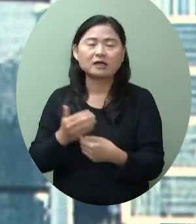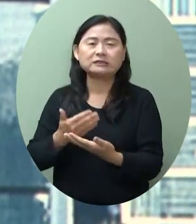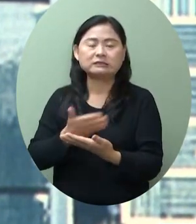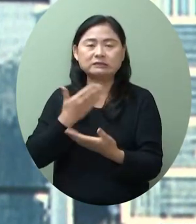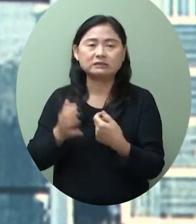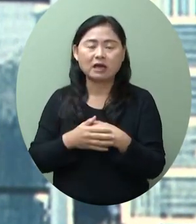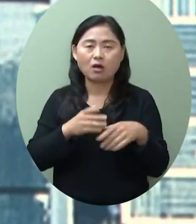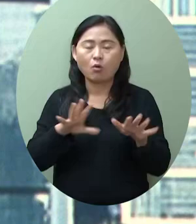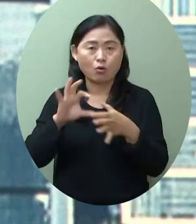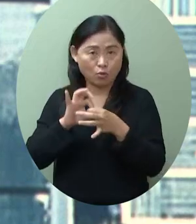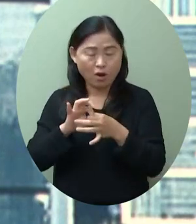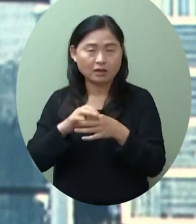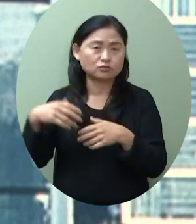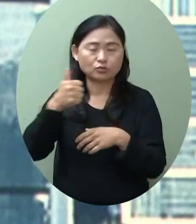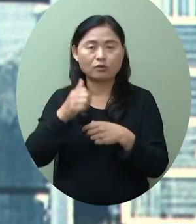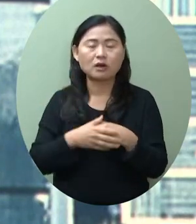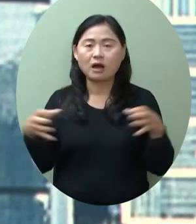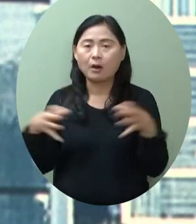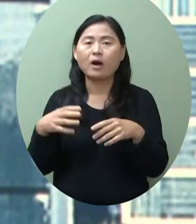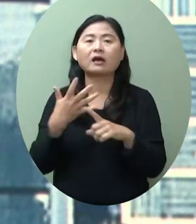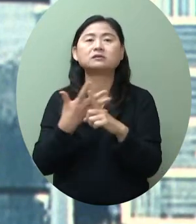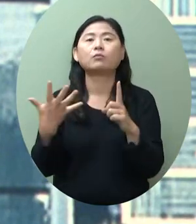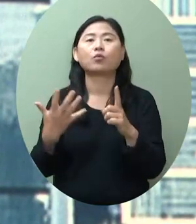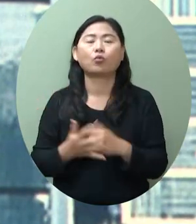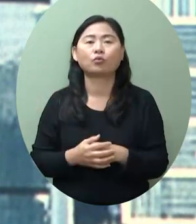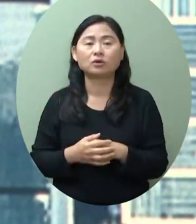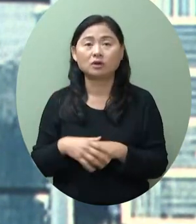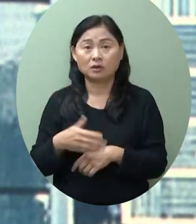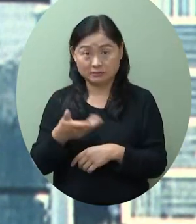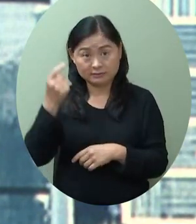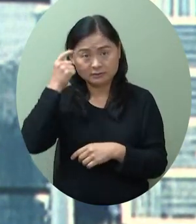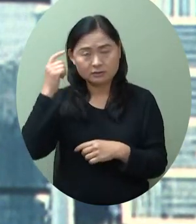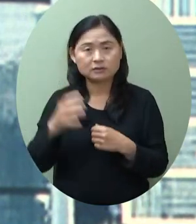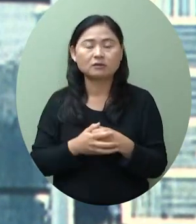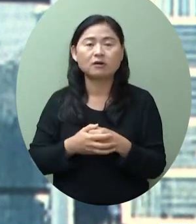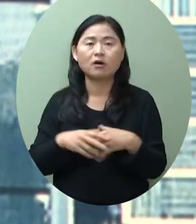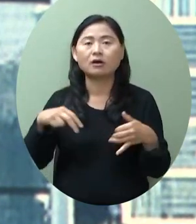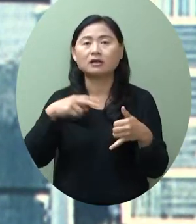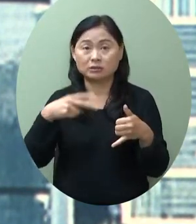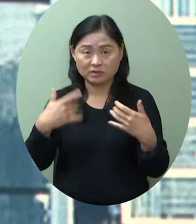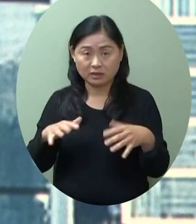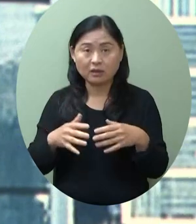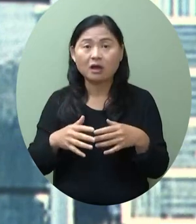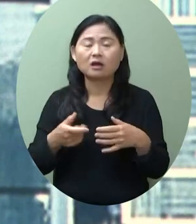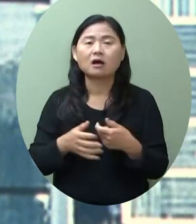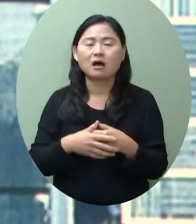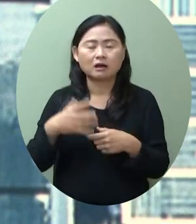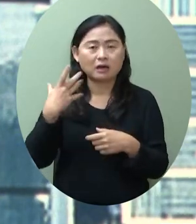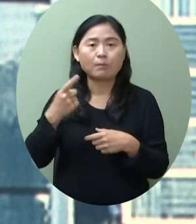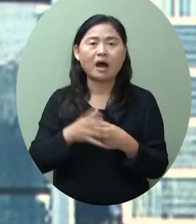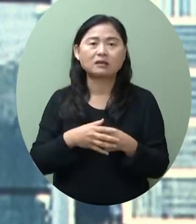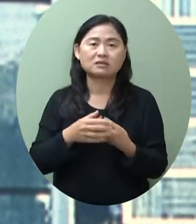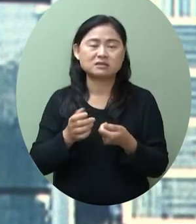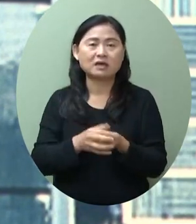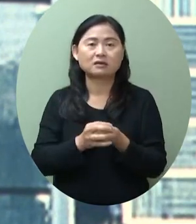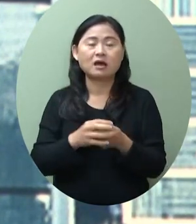位嚇。咁大家都知道咧，喺檢疫嗰幾位咧，昨晚已經係離開檢疫中心啦，因